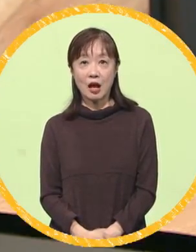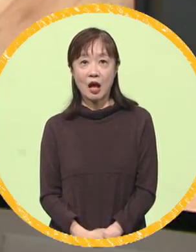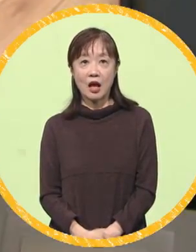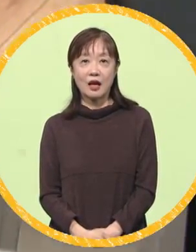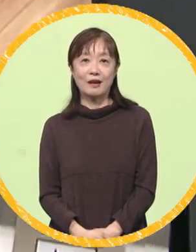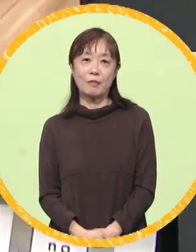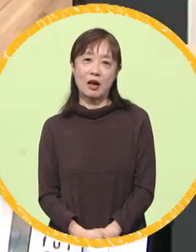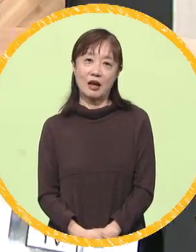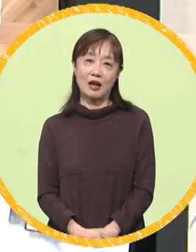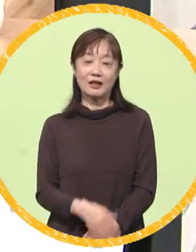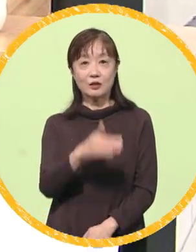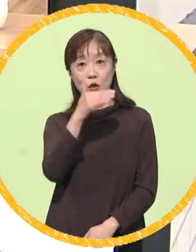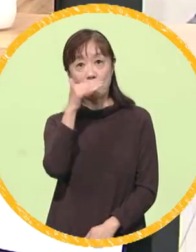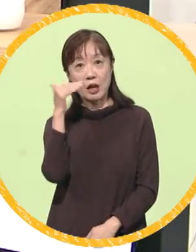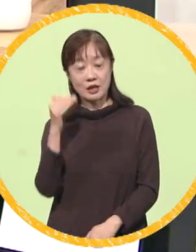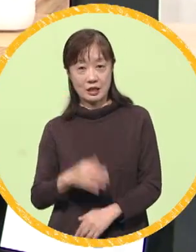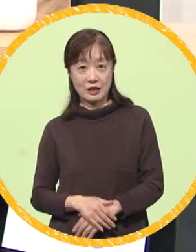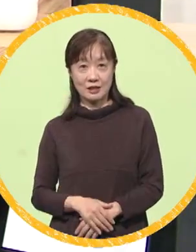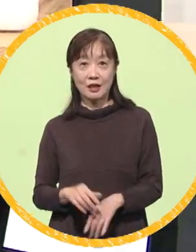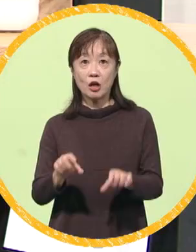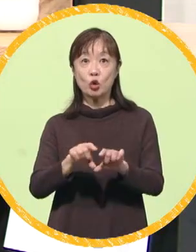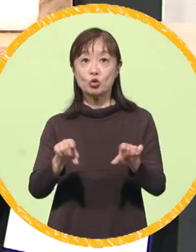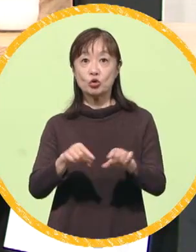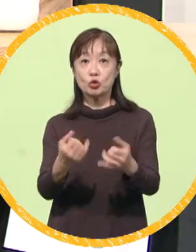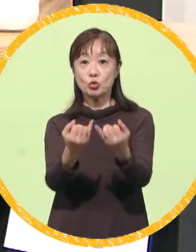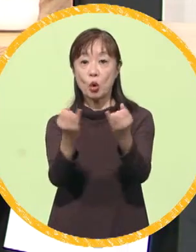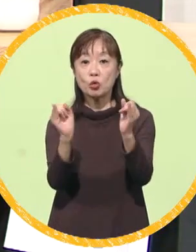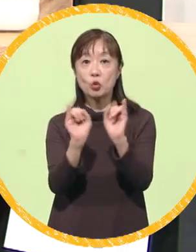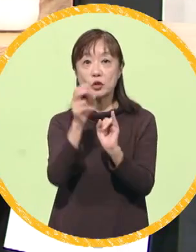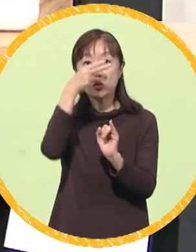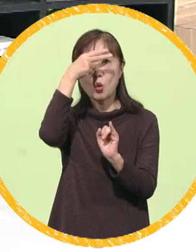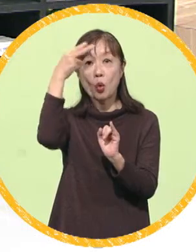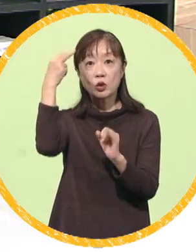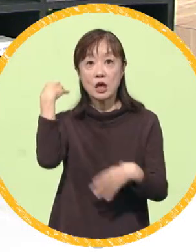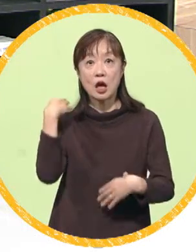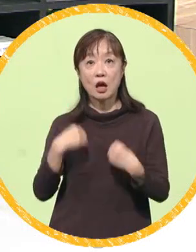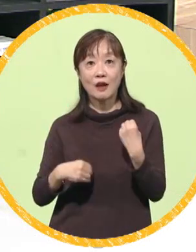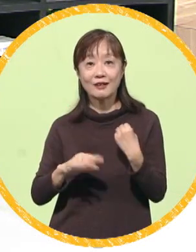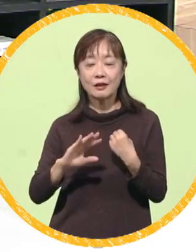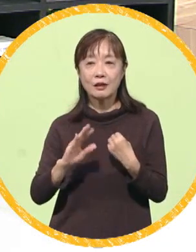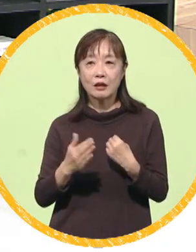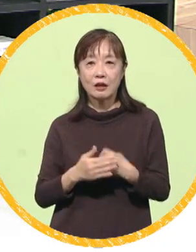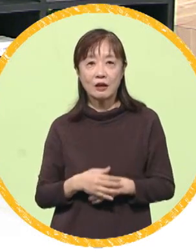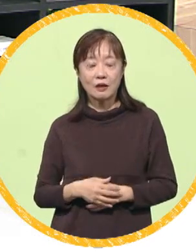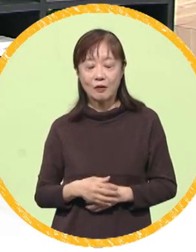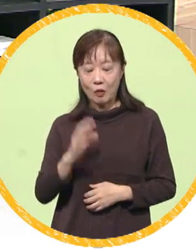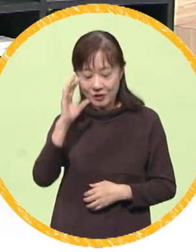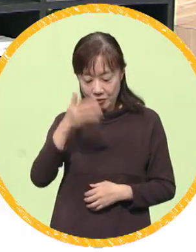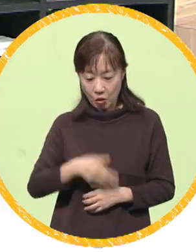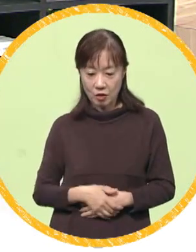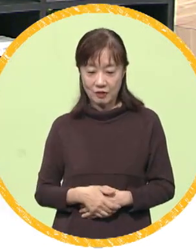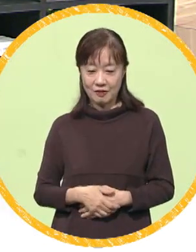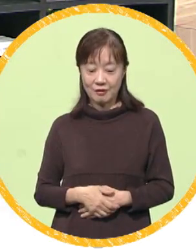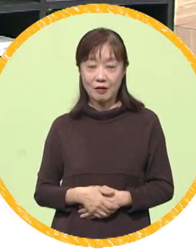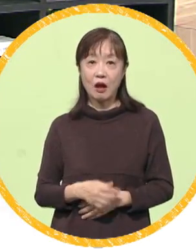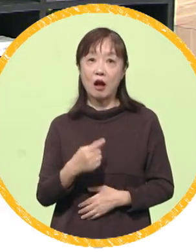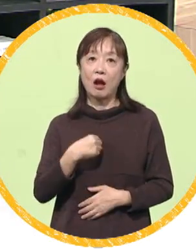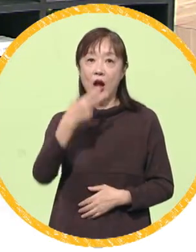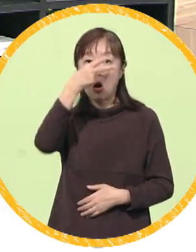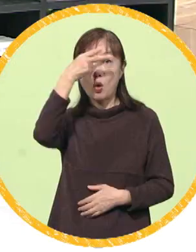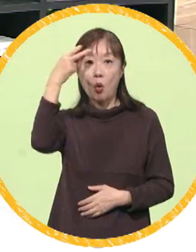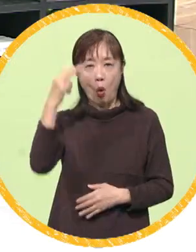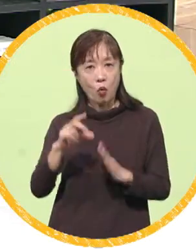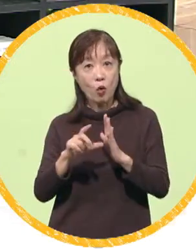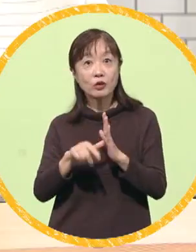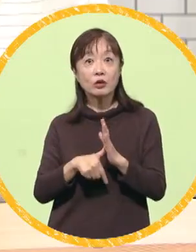ね、普通の女子高生なんだけど牛愛がすごい。 ねなんかあの時代って自分と比べると自分の